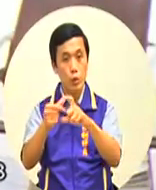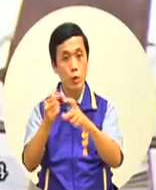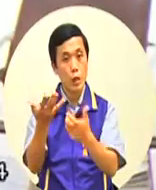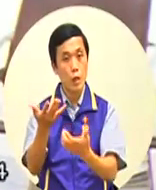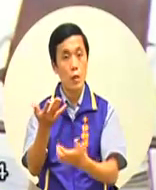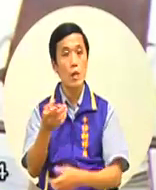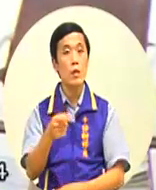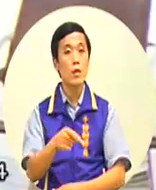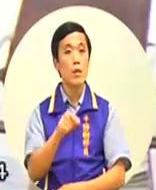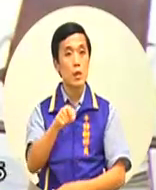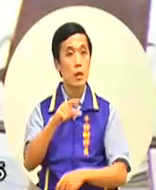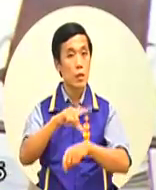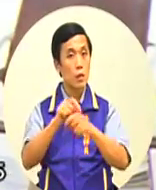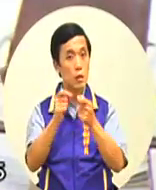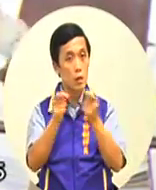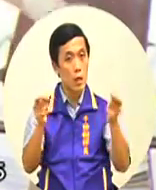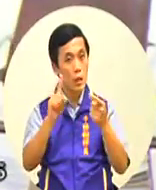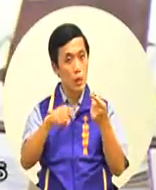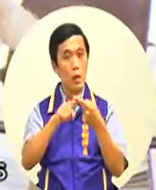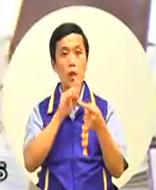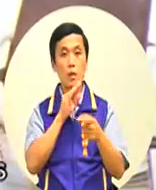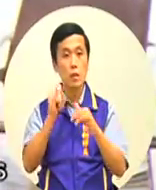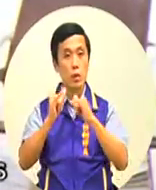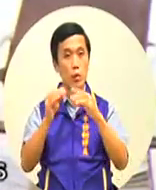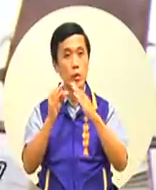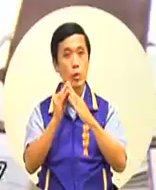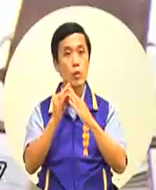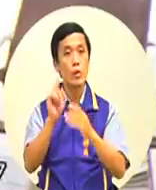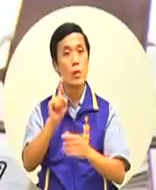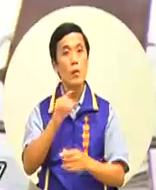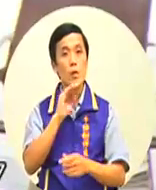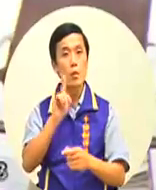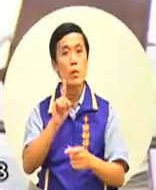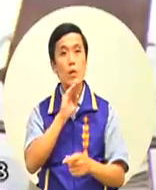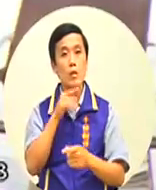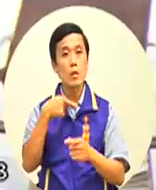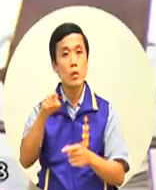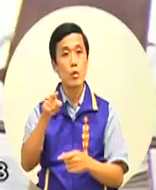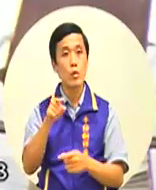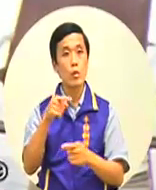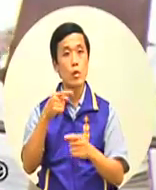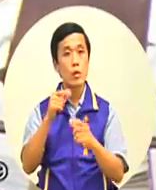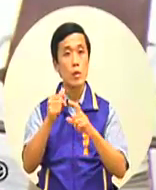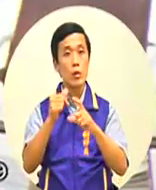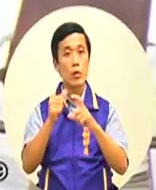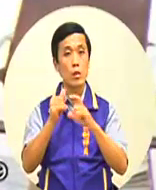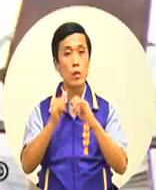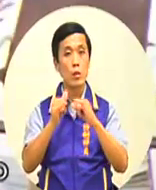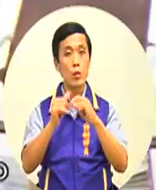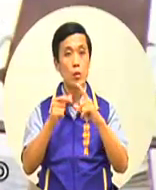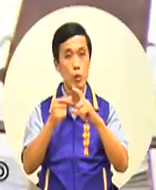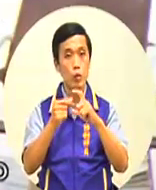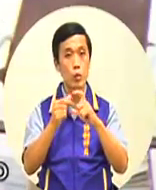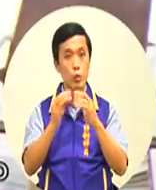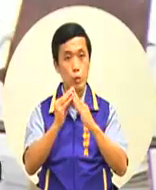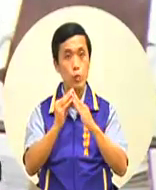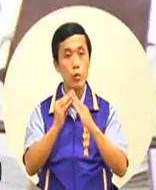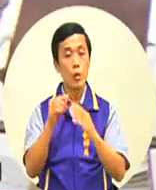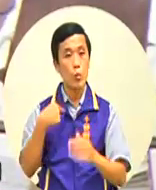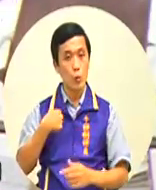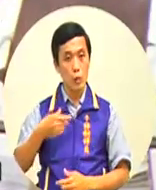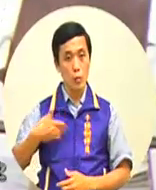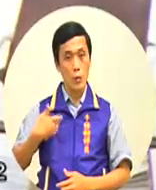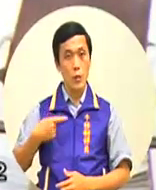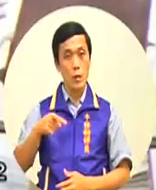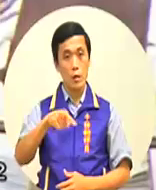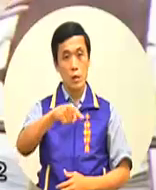长照应该是属于你们的、啊，怎么又跑到社会局？要不然我那一天我就问社会局的啦、啊，所以我们不知道你们的合作。的